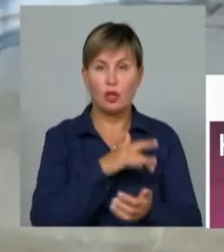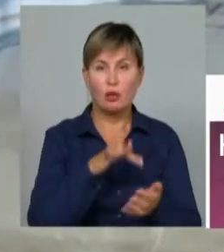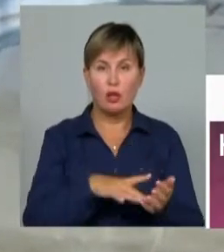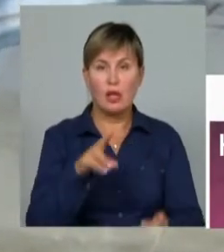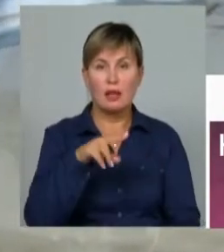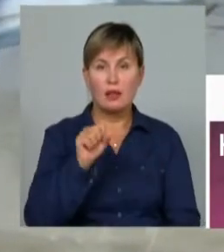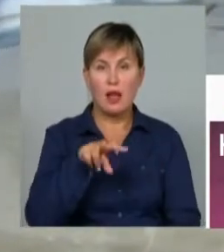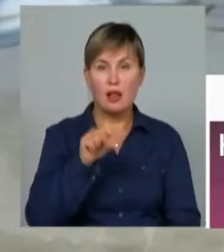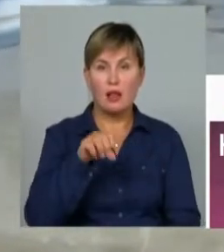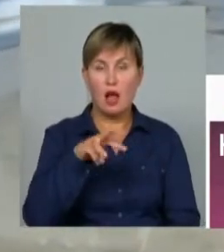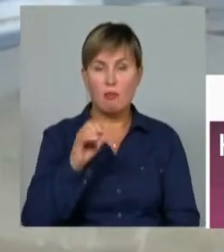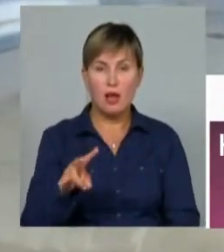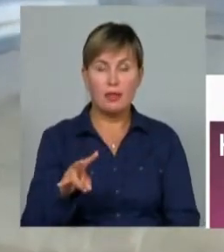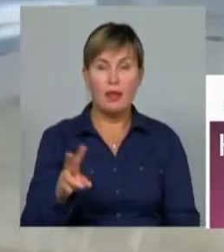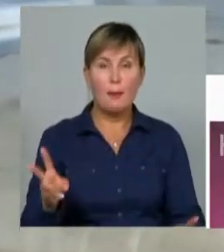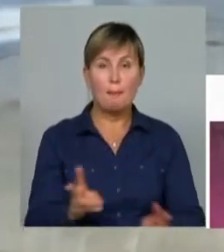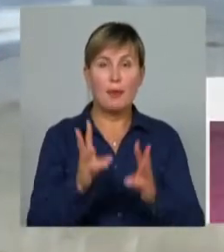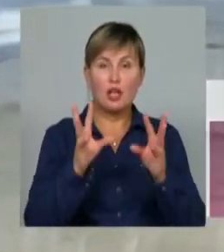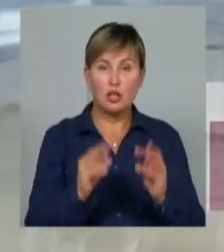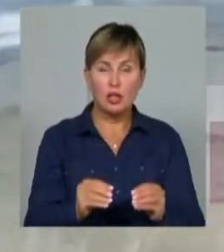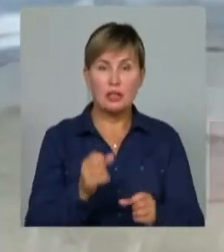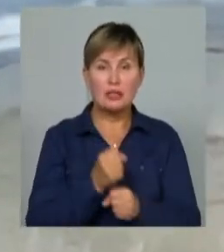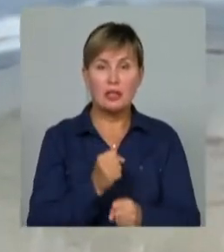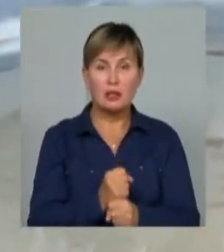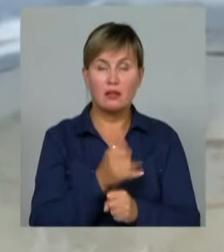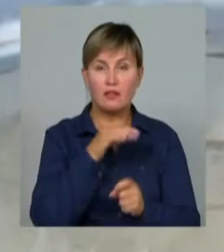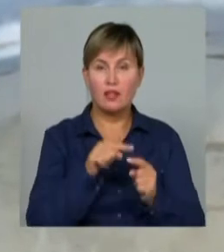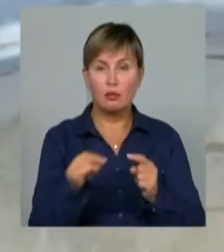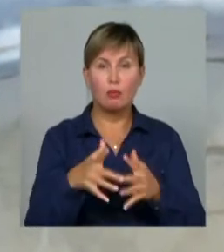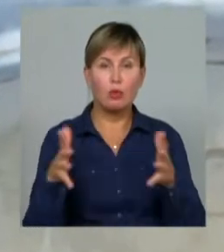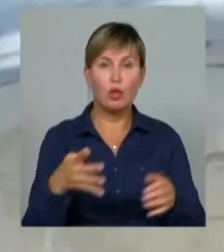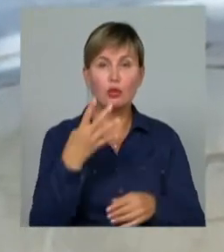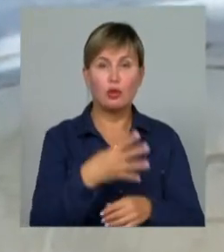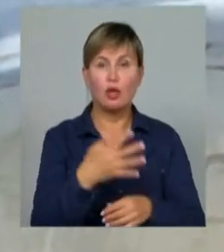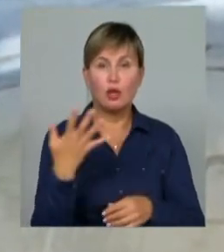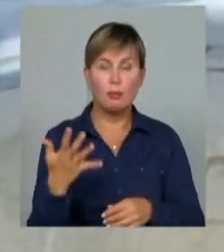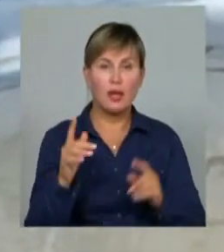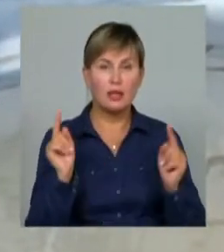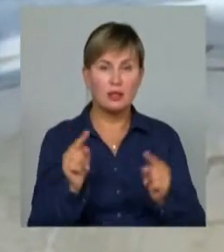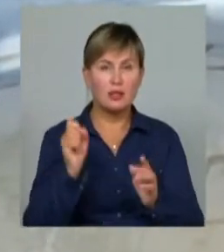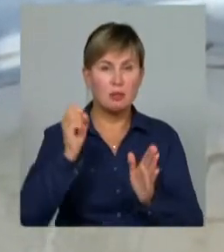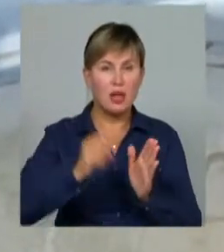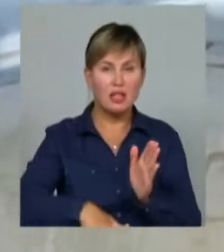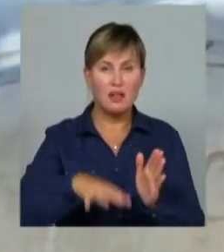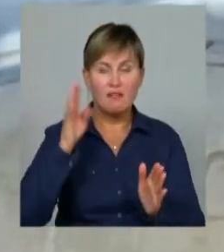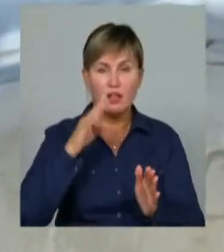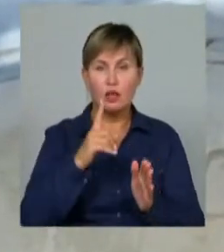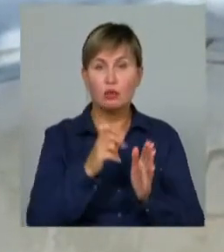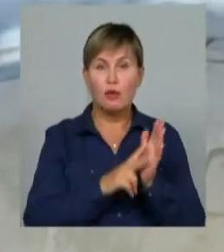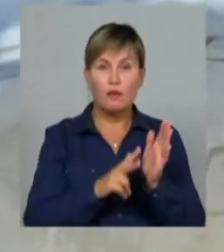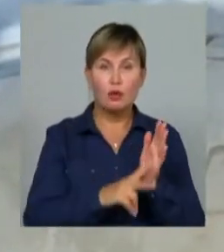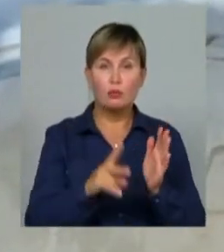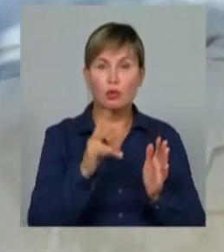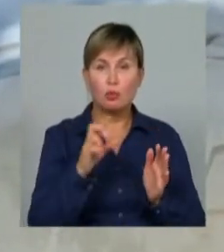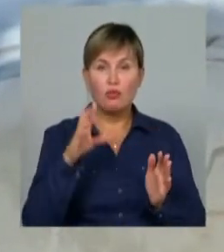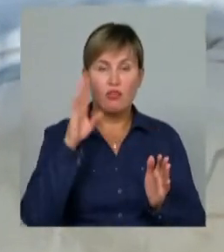Даламан. В ходе тушения пожаров произведено на данный период времени более 45 циклов по сбрасыванию воды. Это 180 кубов